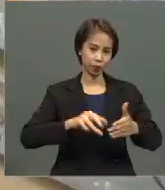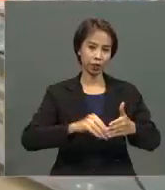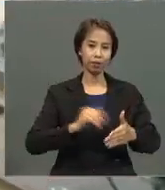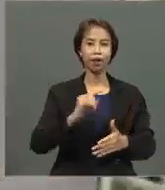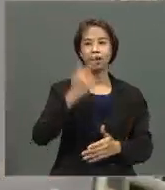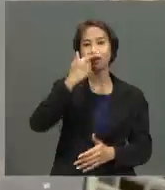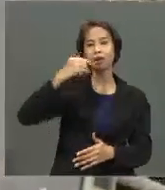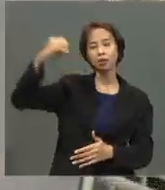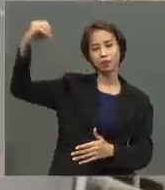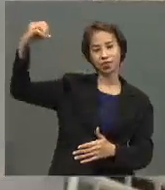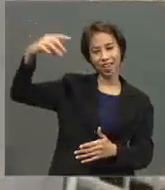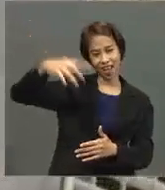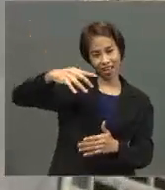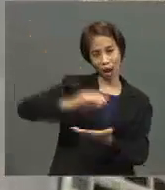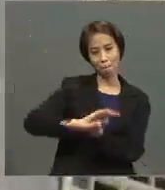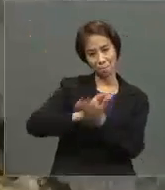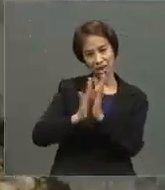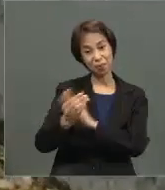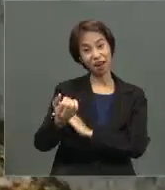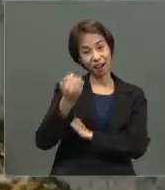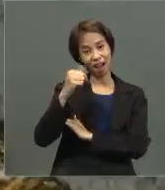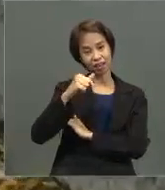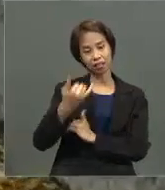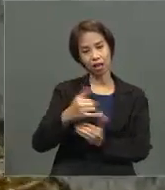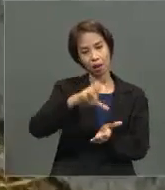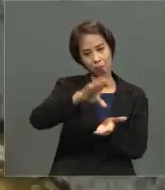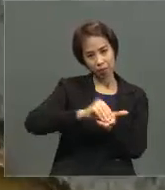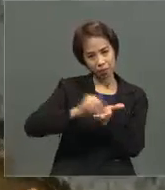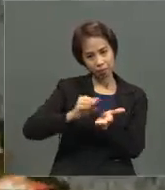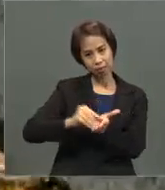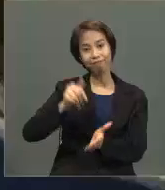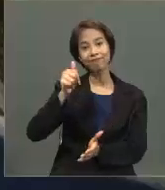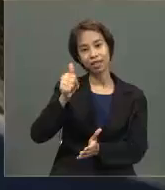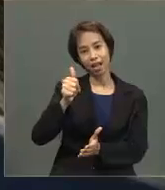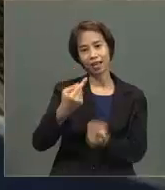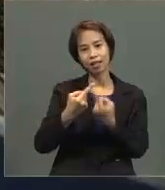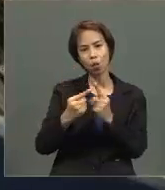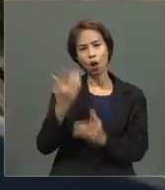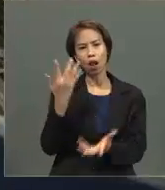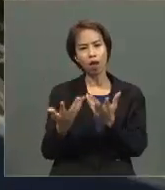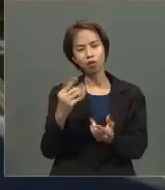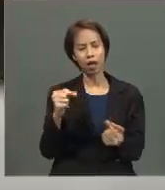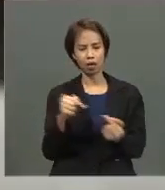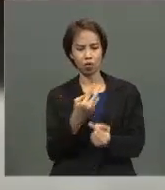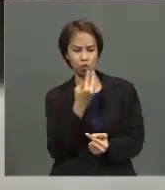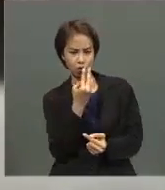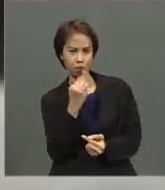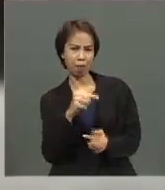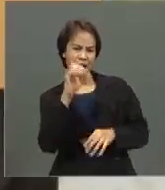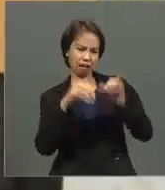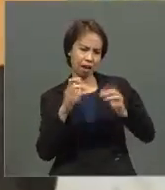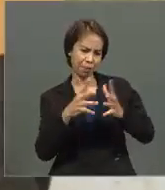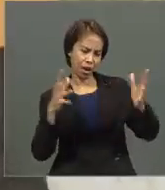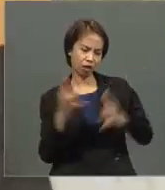งอาทิตย์ด้วยนะคะสามารถจัดเก็บขยะได้ 3-4 ตันต่อวันแต่ว่าก็ขึ้นอยู่กับปริมาณขยะในพื้นที่แต่ละพื้น